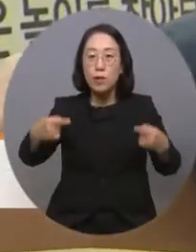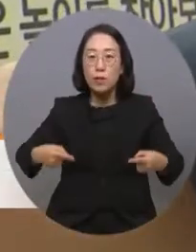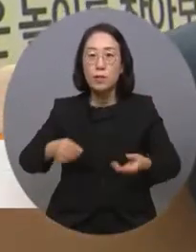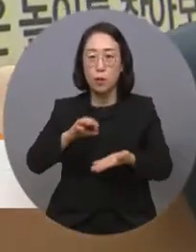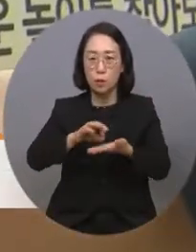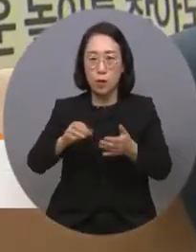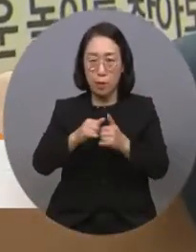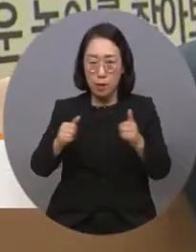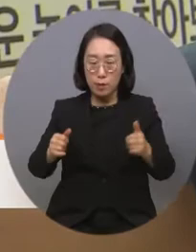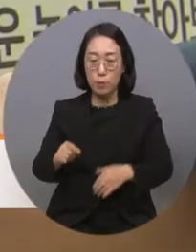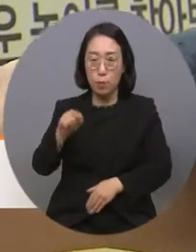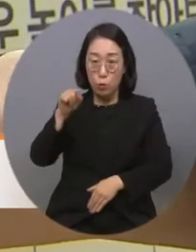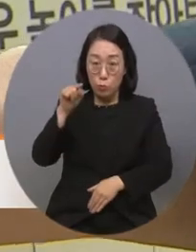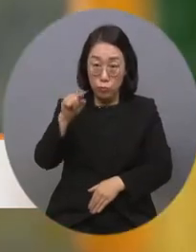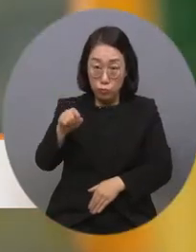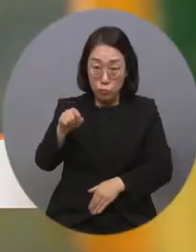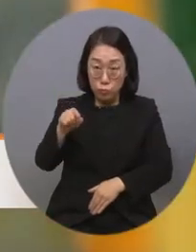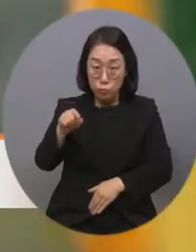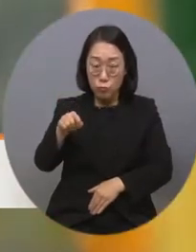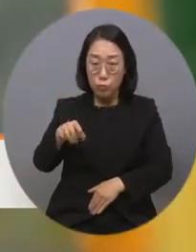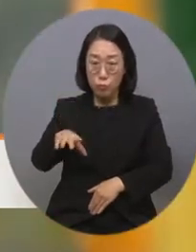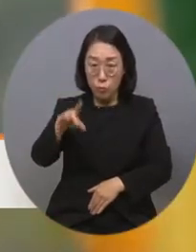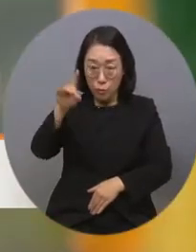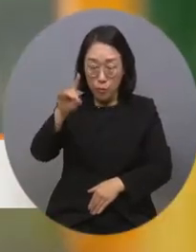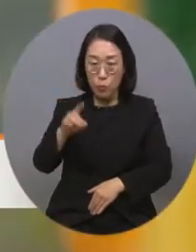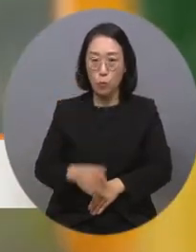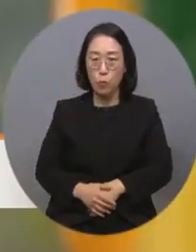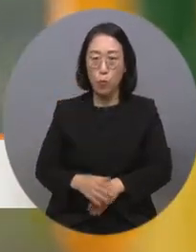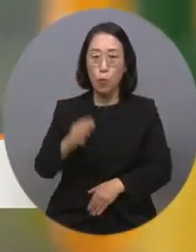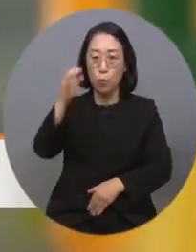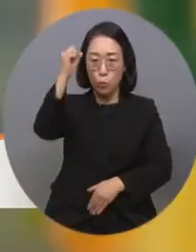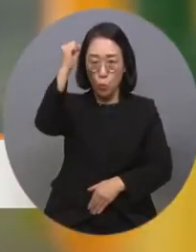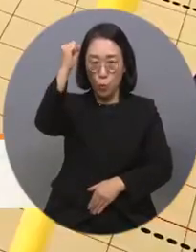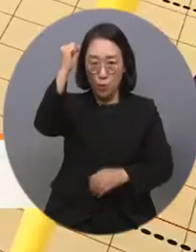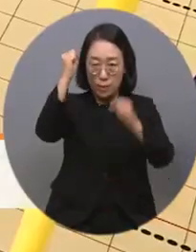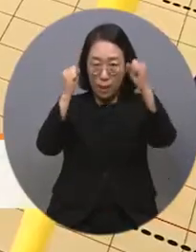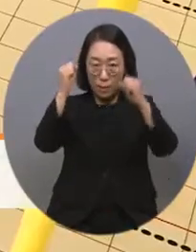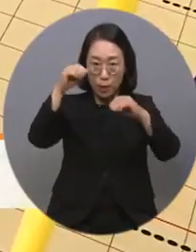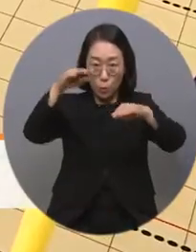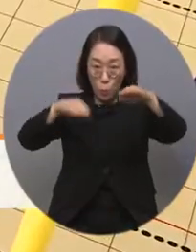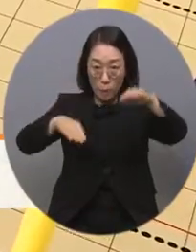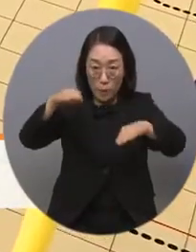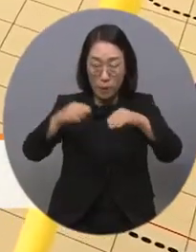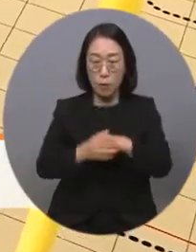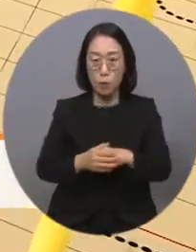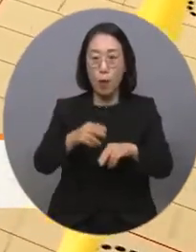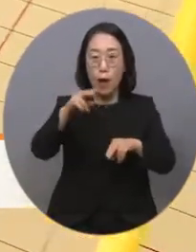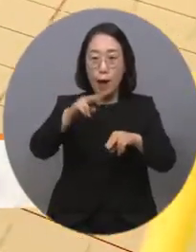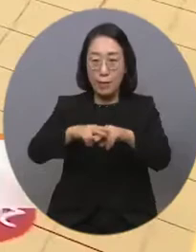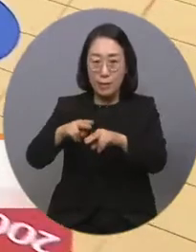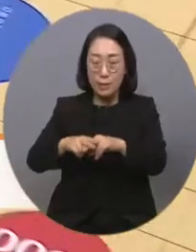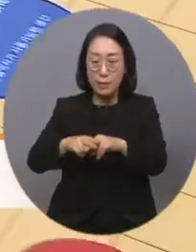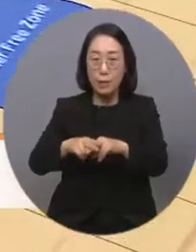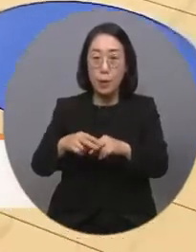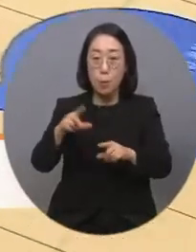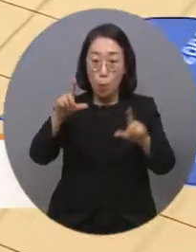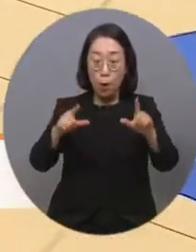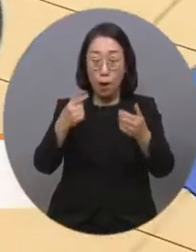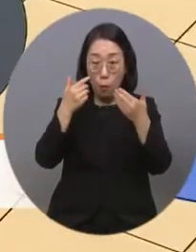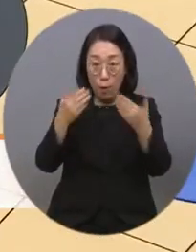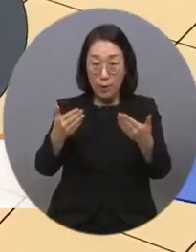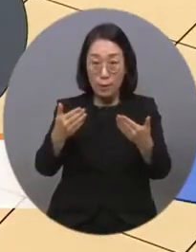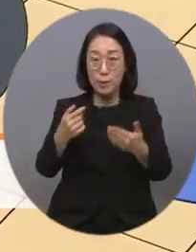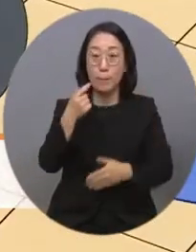탑승시 너 스위치 를 시작으로 다양한 높이에 맞춘 손잡이 그 통역자 배려 서 픽토그램 등 모두가